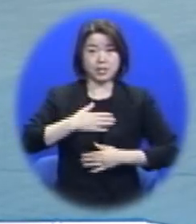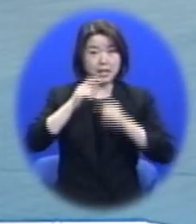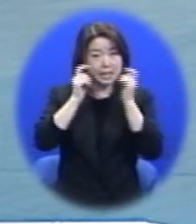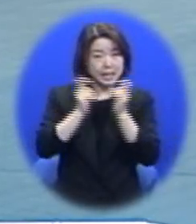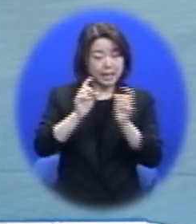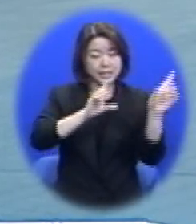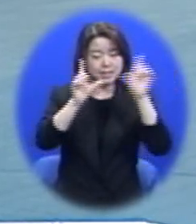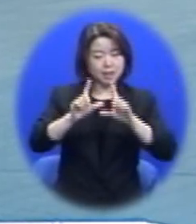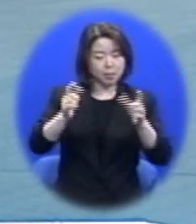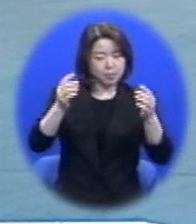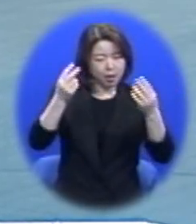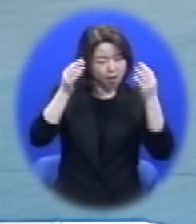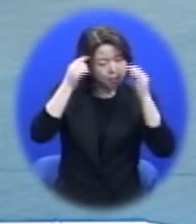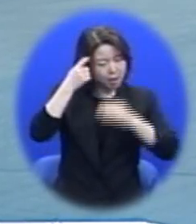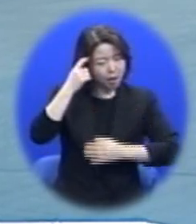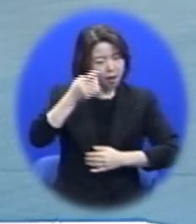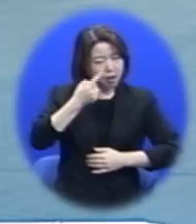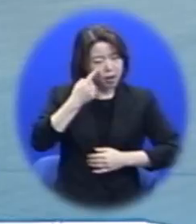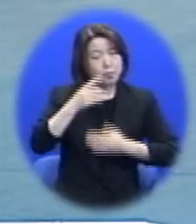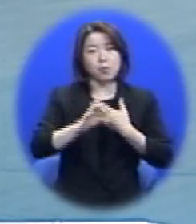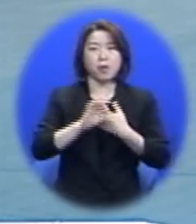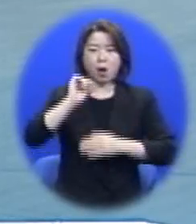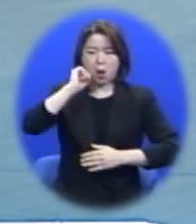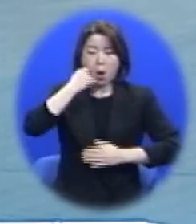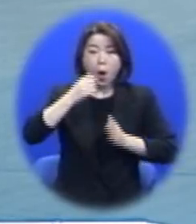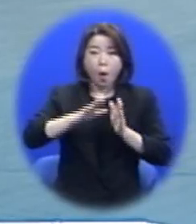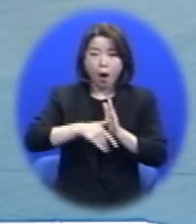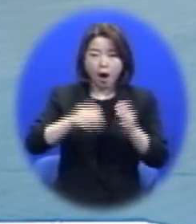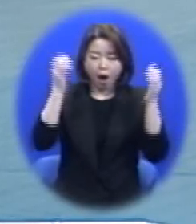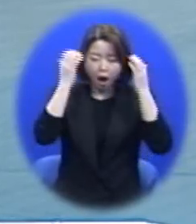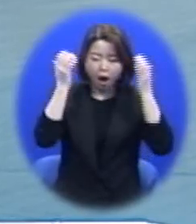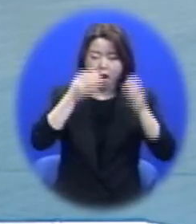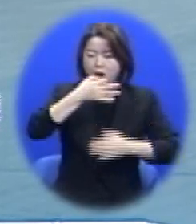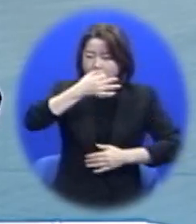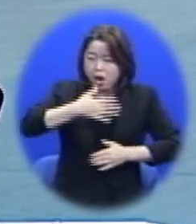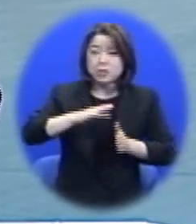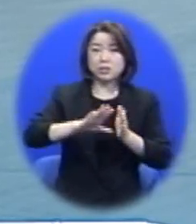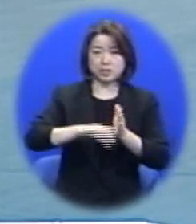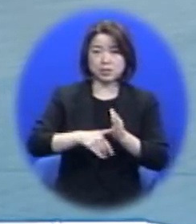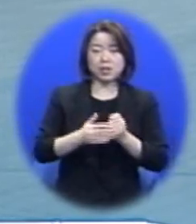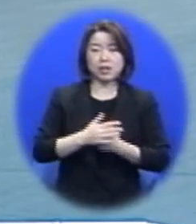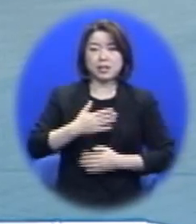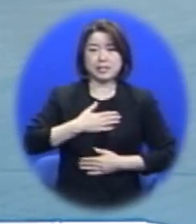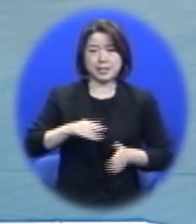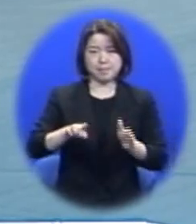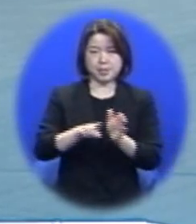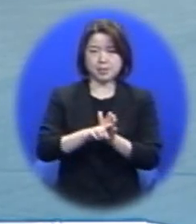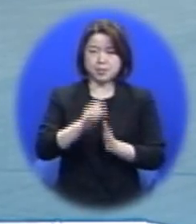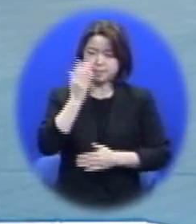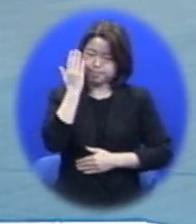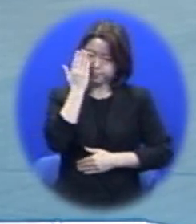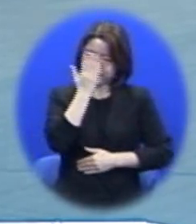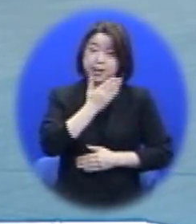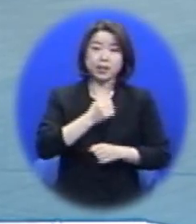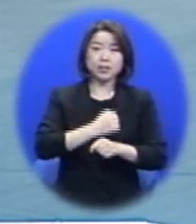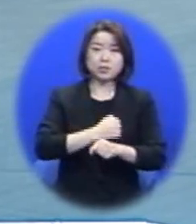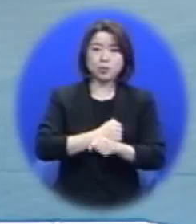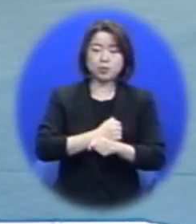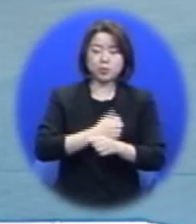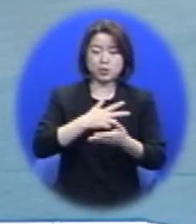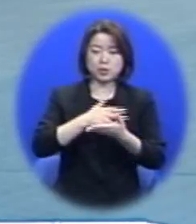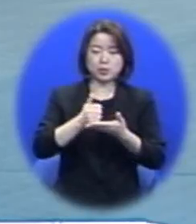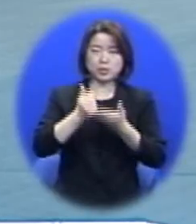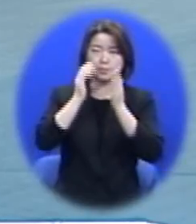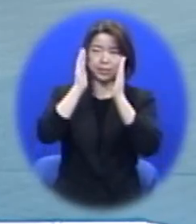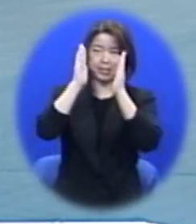돌아보면 아주 어려웠을 때, 고난을 당하고 힘들었을 때 제 믿음이 순수해졌고 그리고 주님을 향한